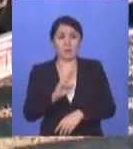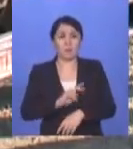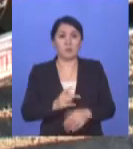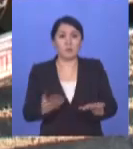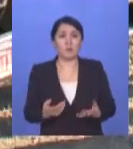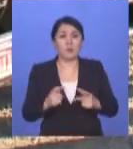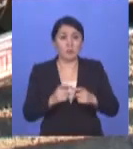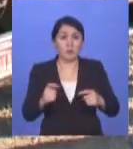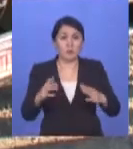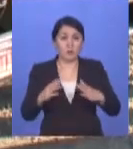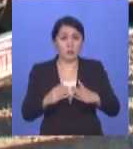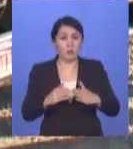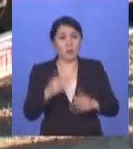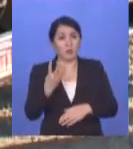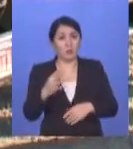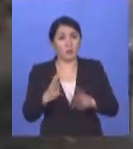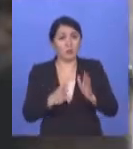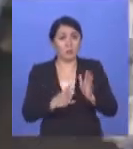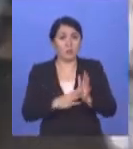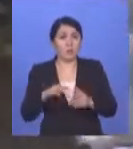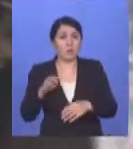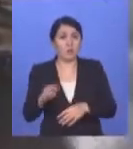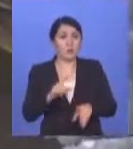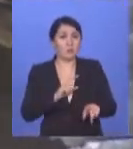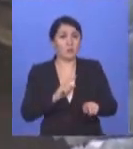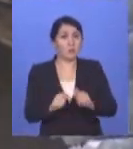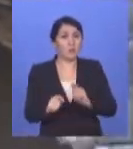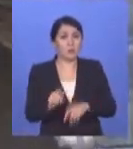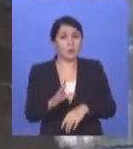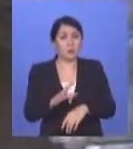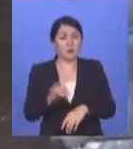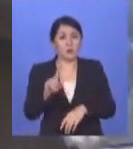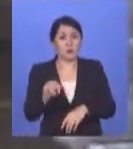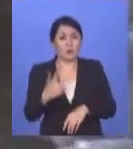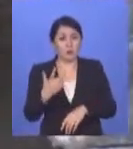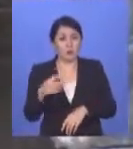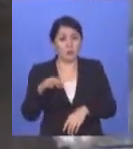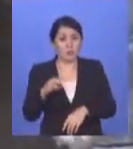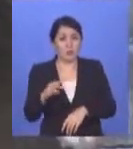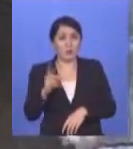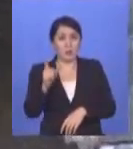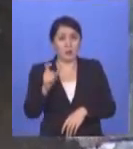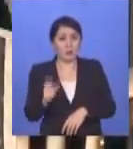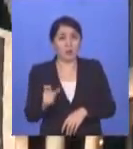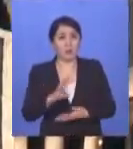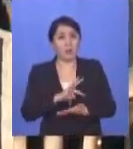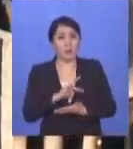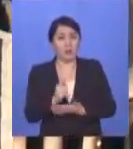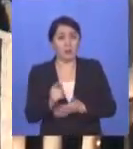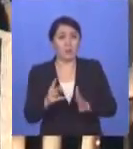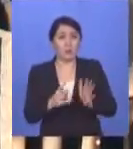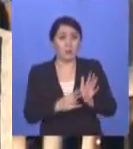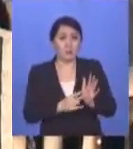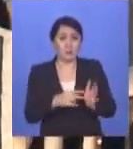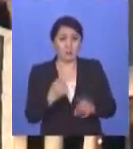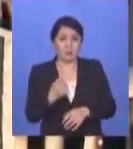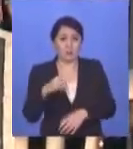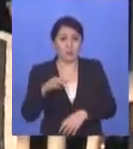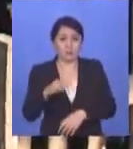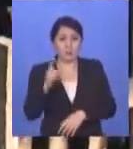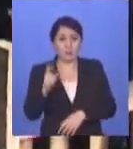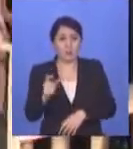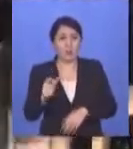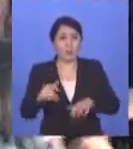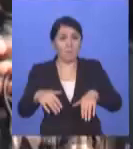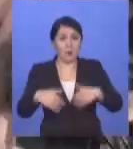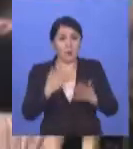департамент қызметкерлері тұрғын үйлерге 49 мыңнан астам тексеру жүргізген, 103 мыңнан астам адам қамтылып 71 мыңнан астам парақша